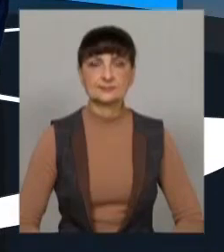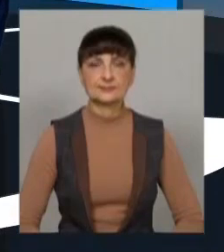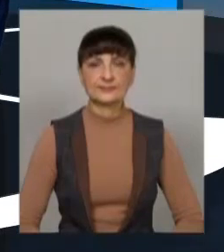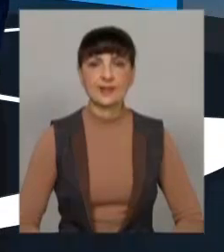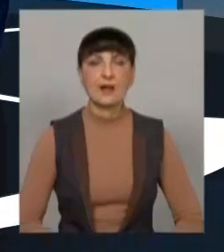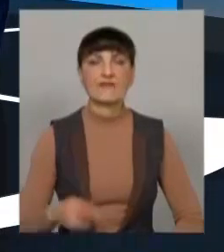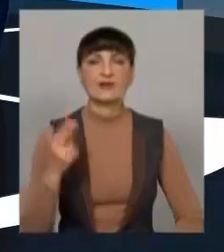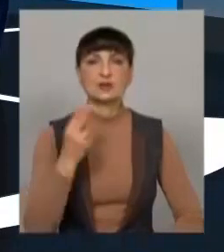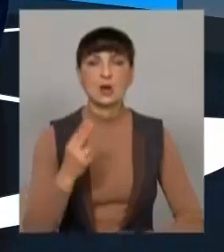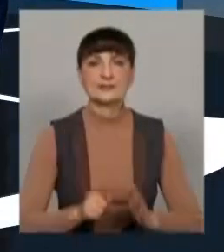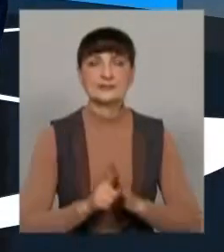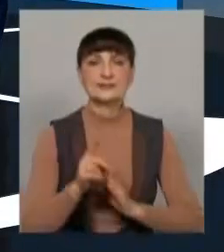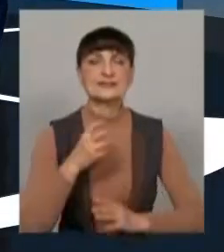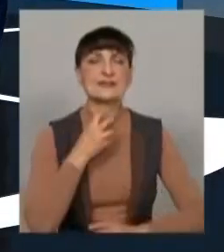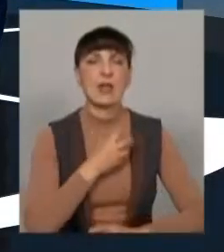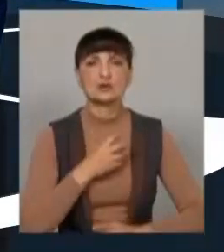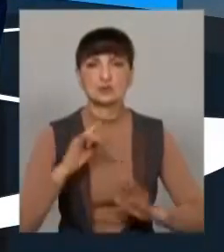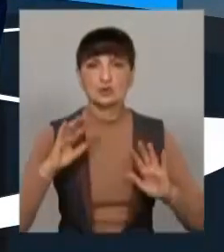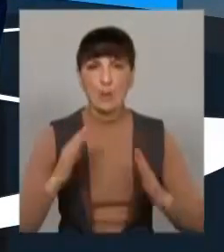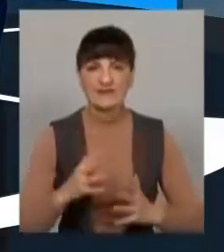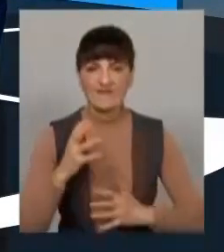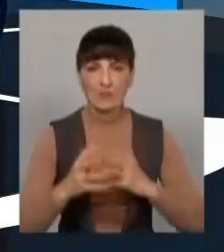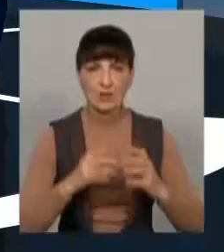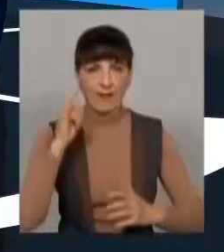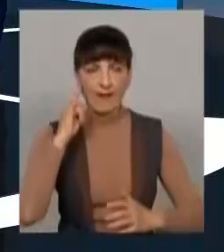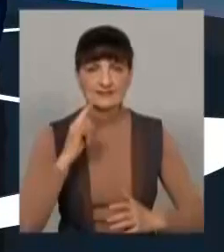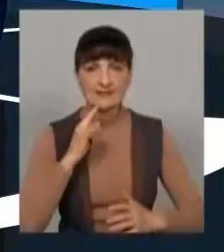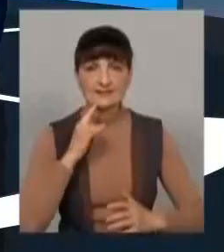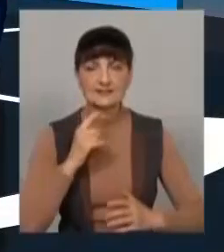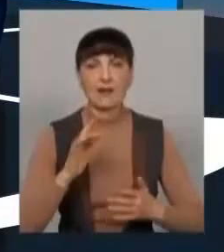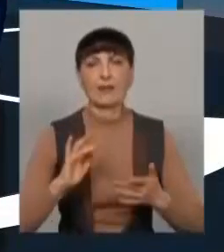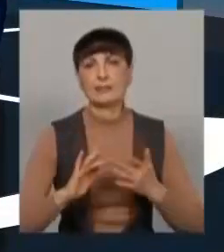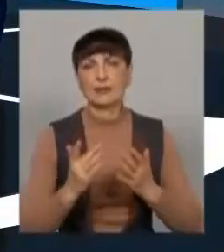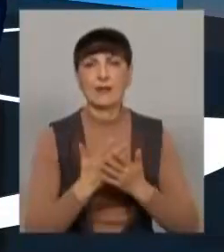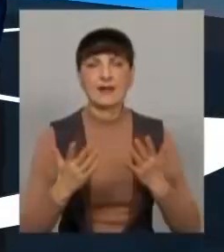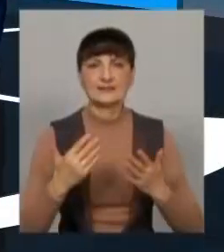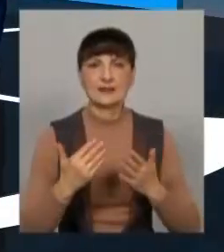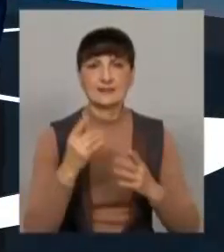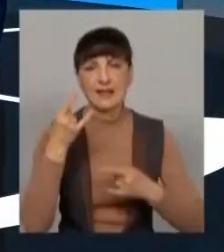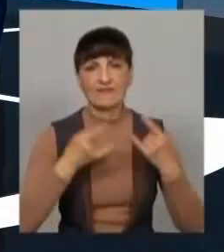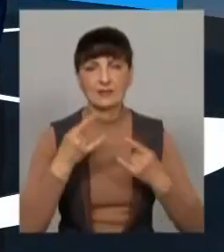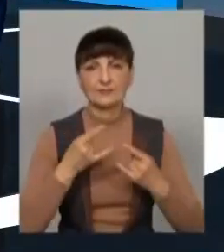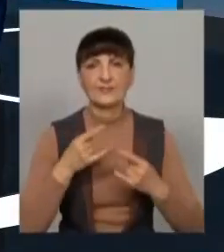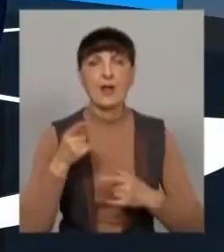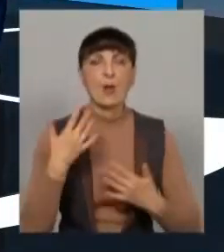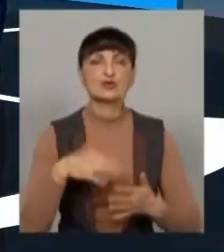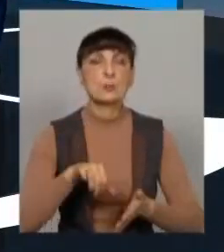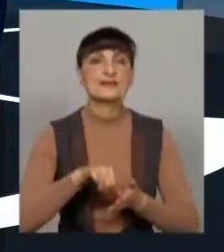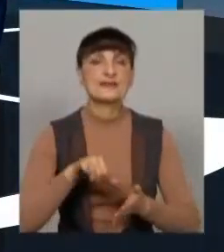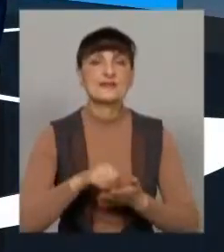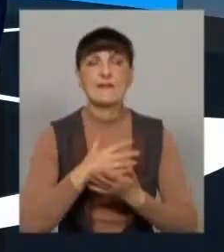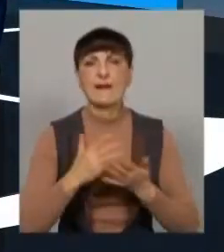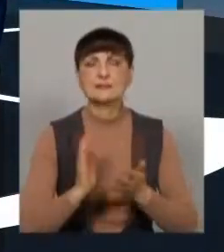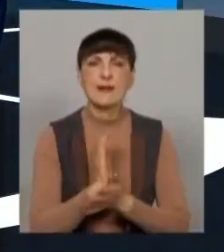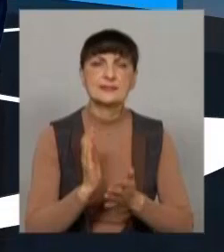В столице стартовало одно из самых значимых событий в мире казахстанской медиасферы. Форум «Астана Медиа Уик» собрал представителей средств